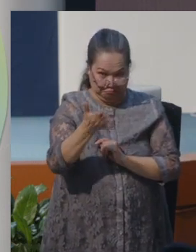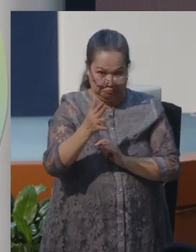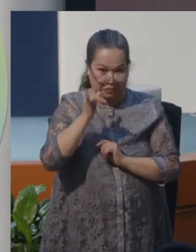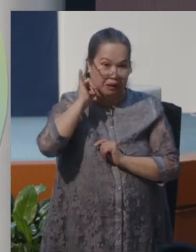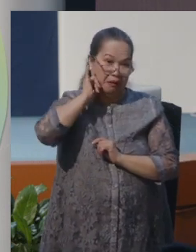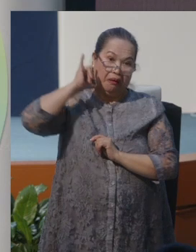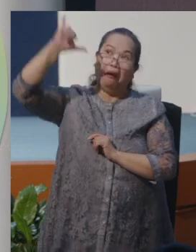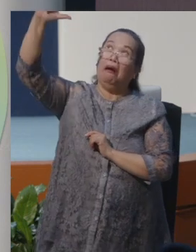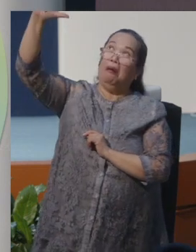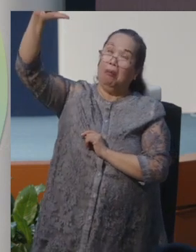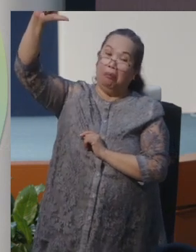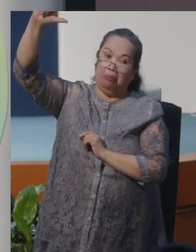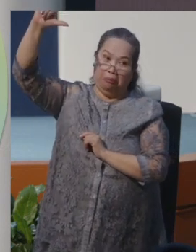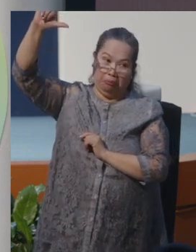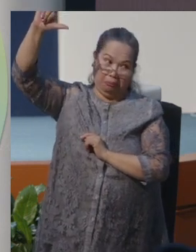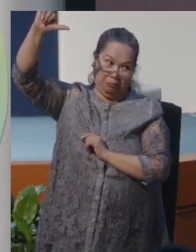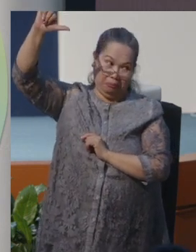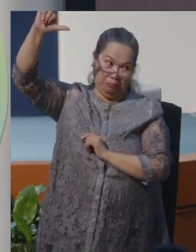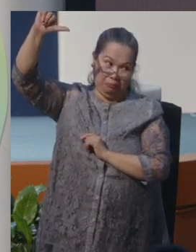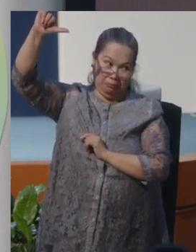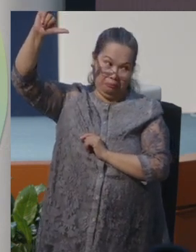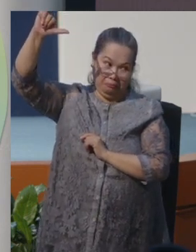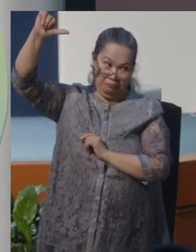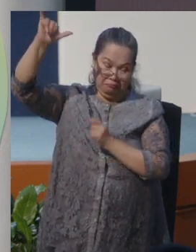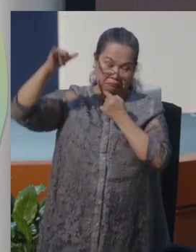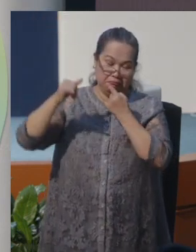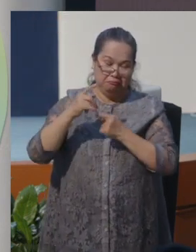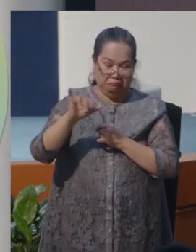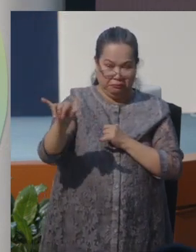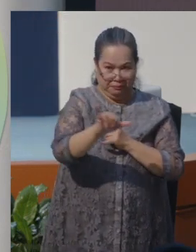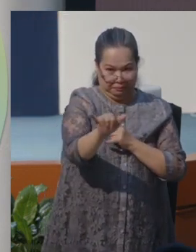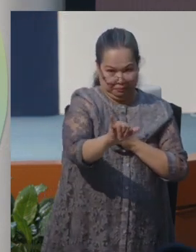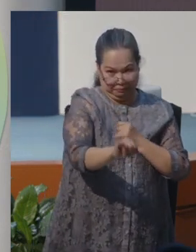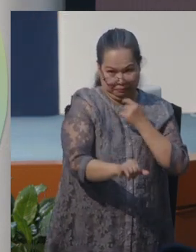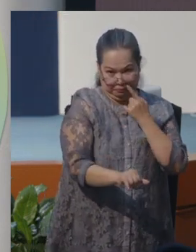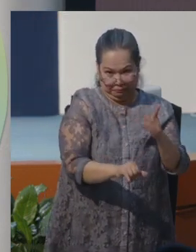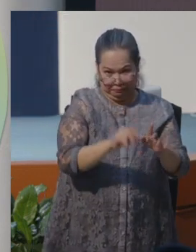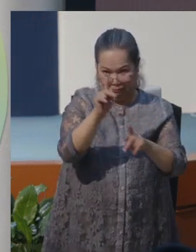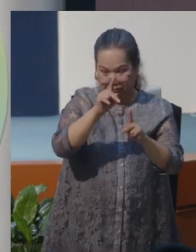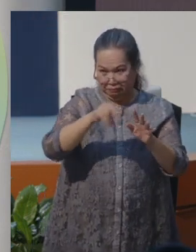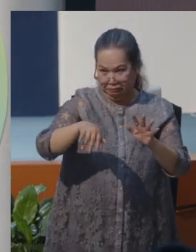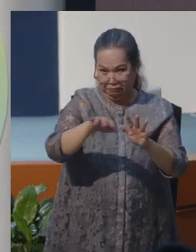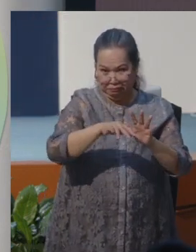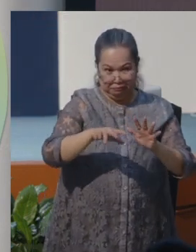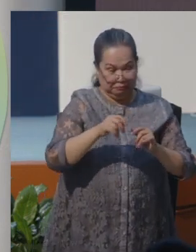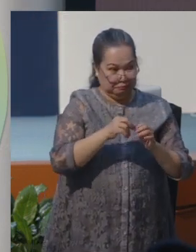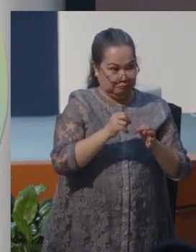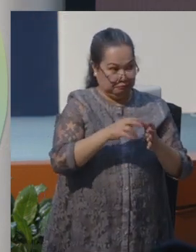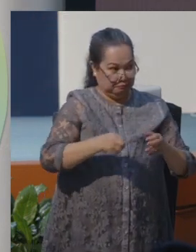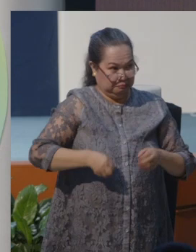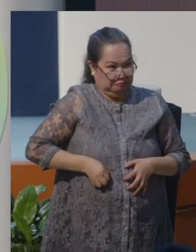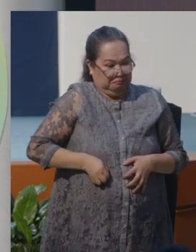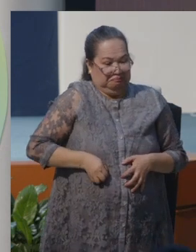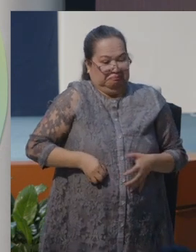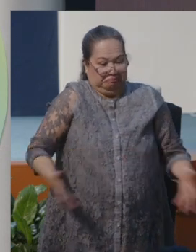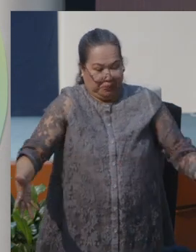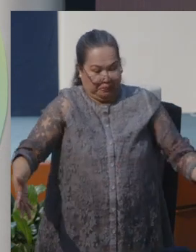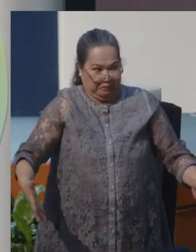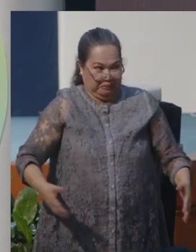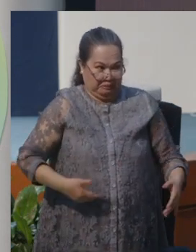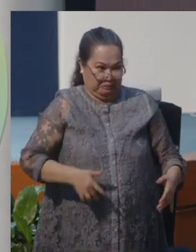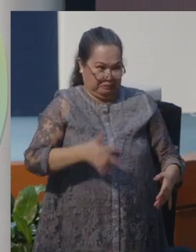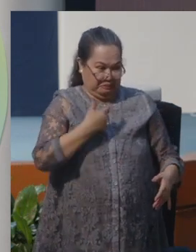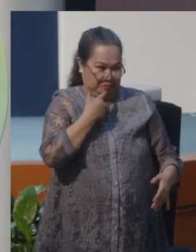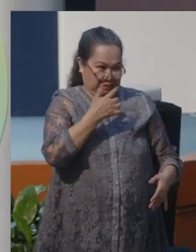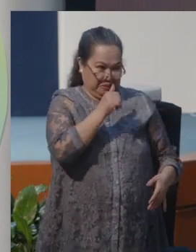niya ang kanyang sarili at ang kanyang mga nasa loob, ang kanyang guts ay nag-spill out dahil sa